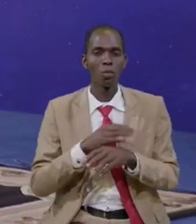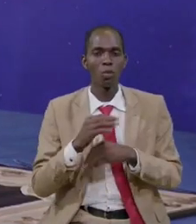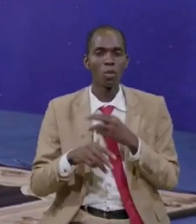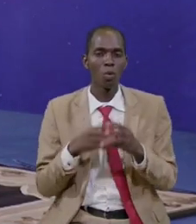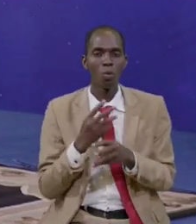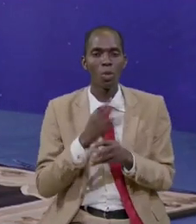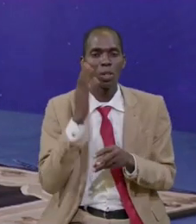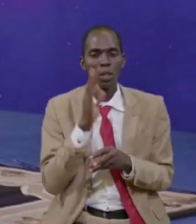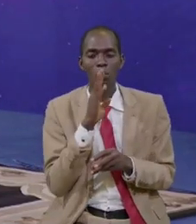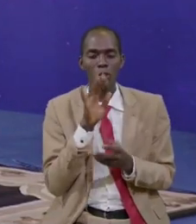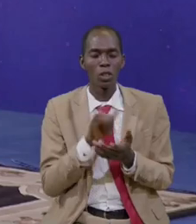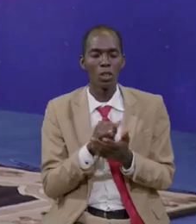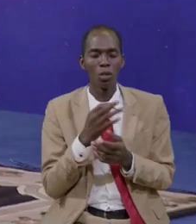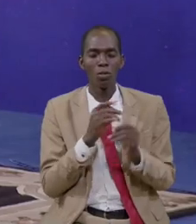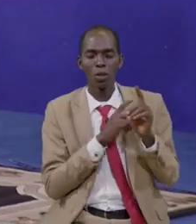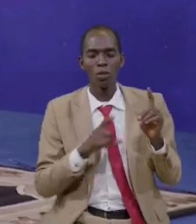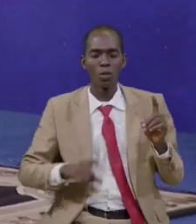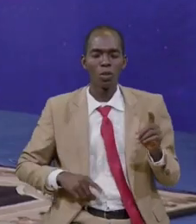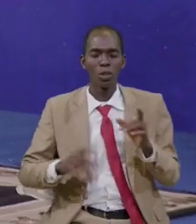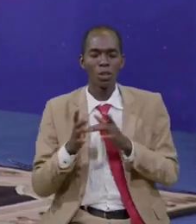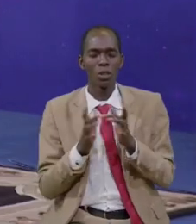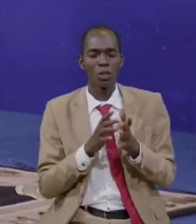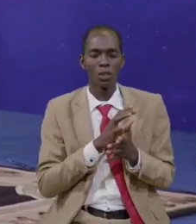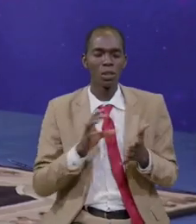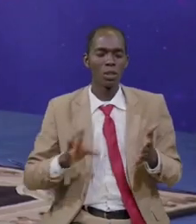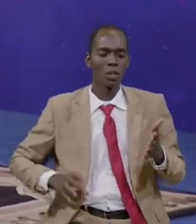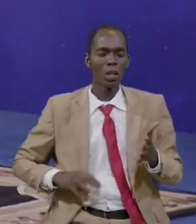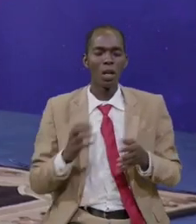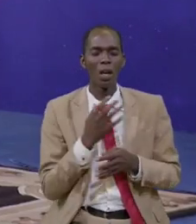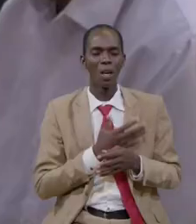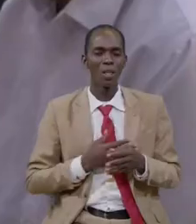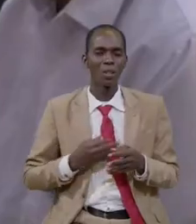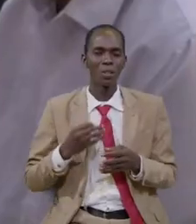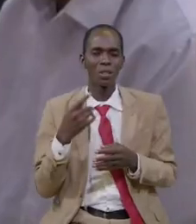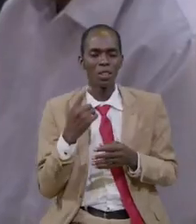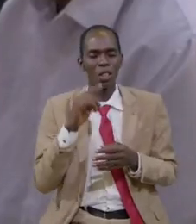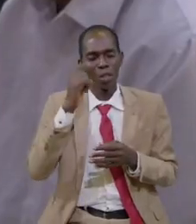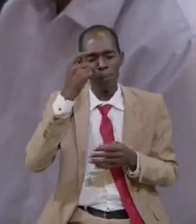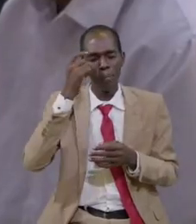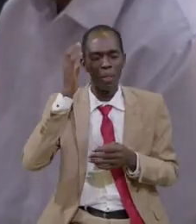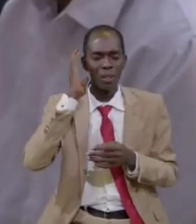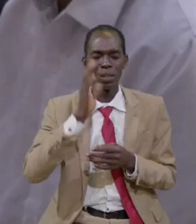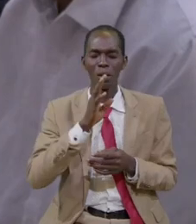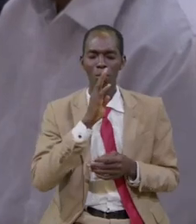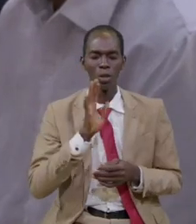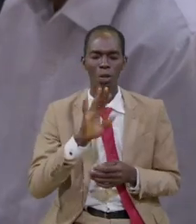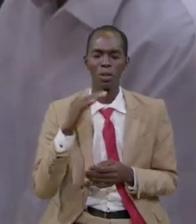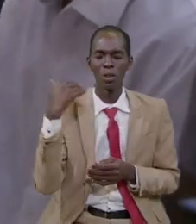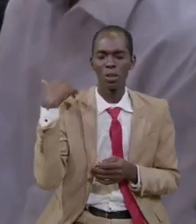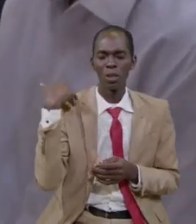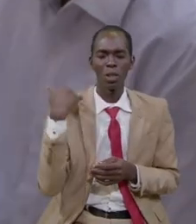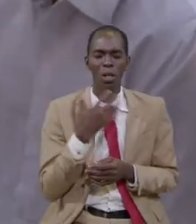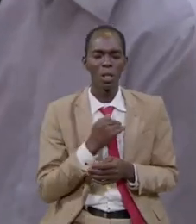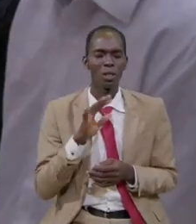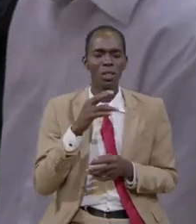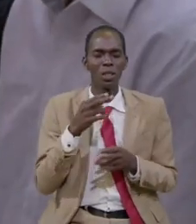seront le royaume de notre Dieu et de notre Seigneur Jésus-Christ. Et il dit, la domination reposera sur son épaule. Et on